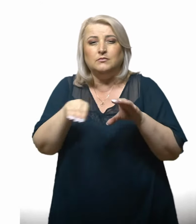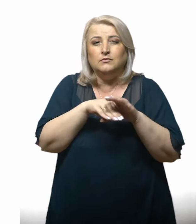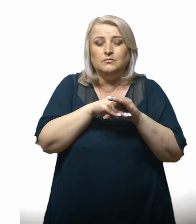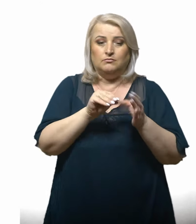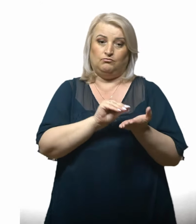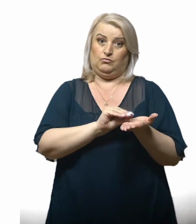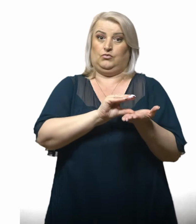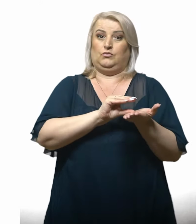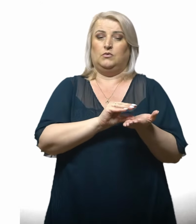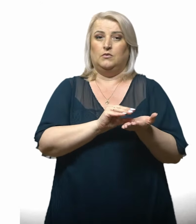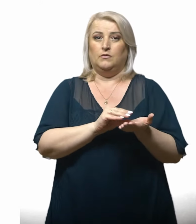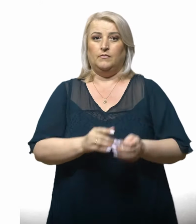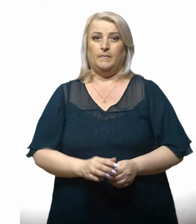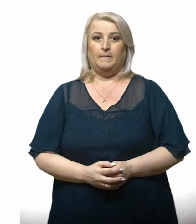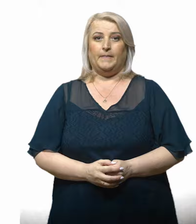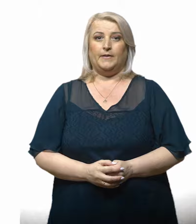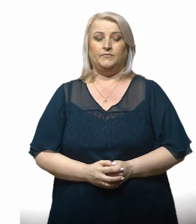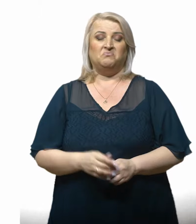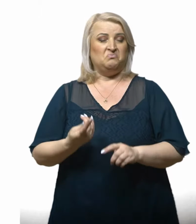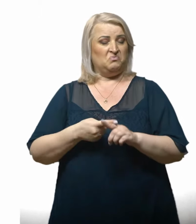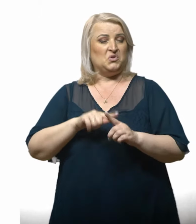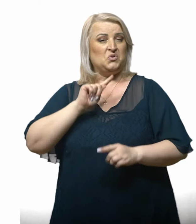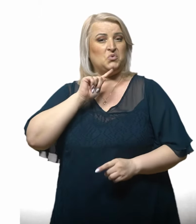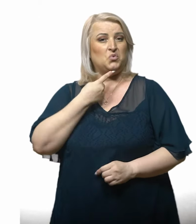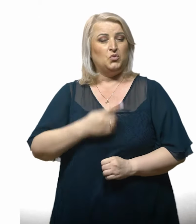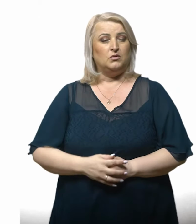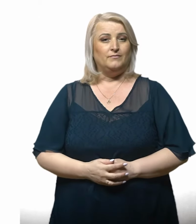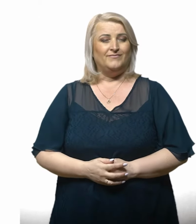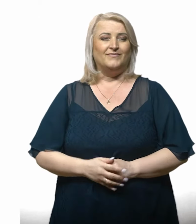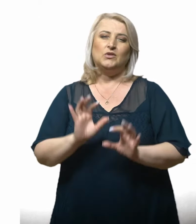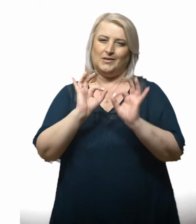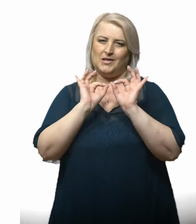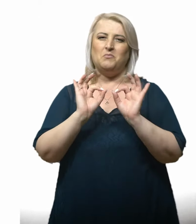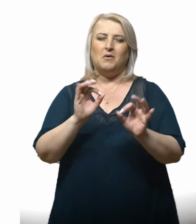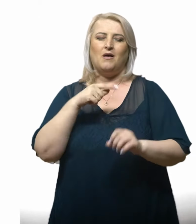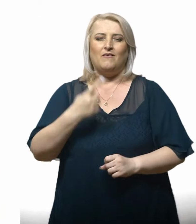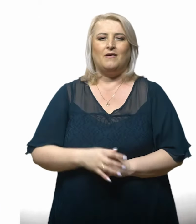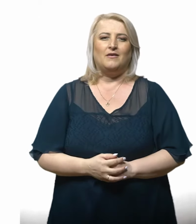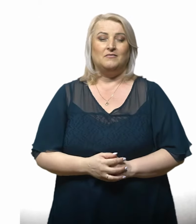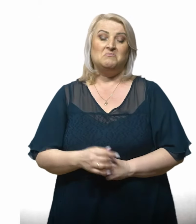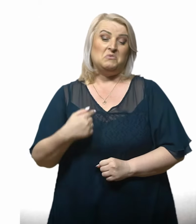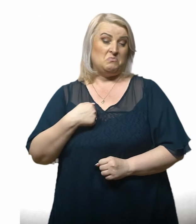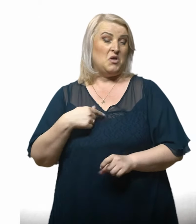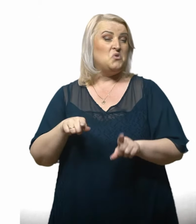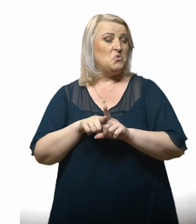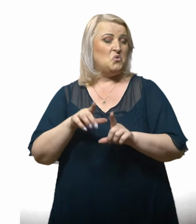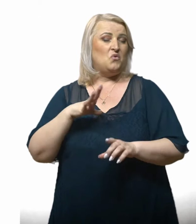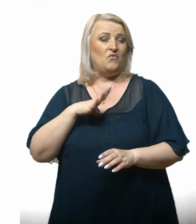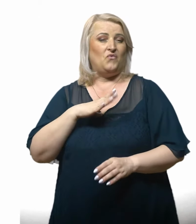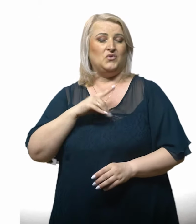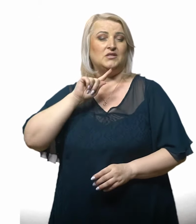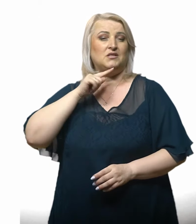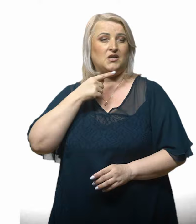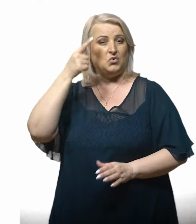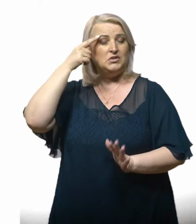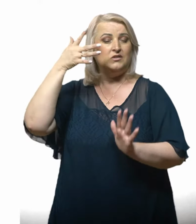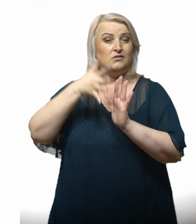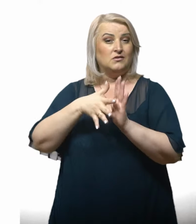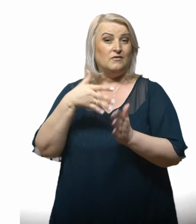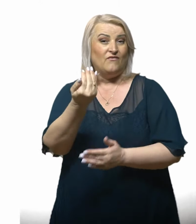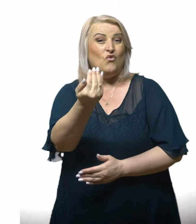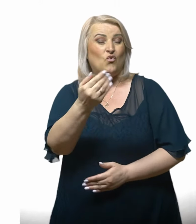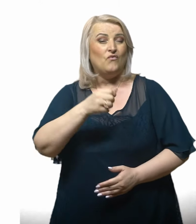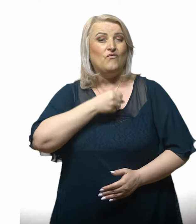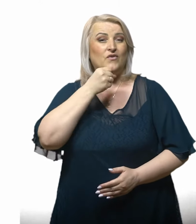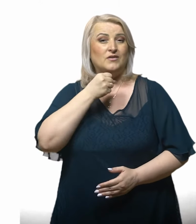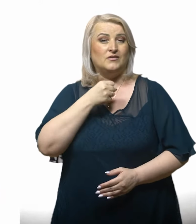lună. Pare destul de dificil. Ai dreptate. Și mie mi-a fost greu să înțeleg la vârsta ta, mai